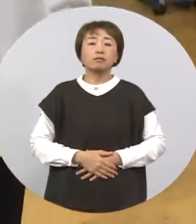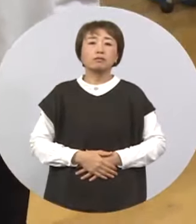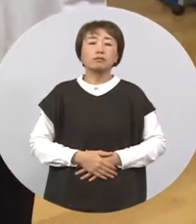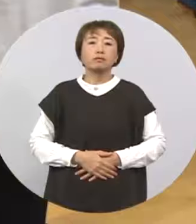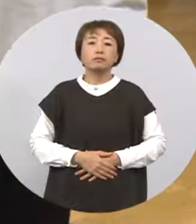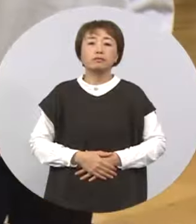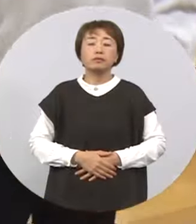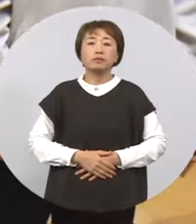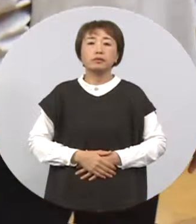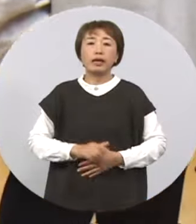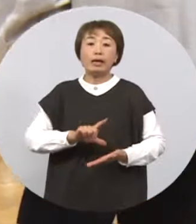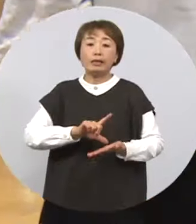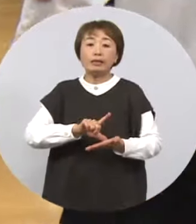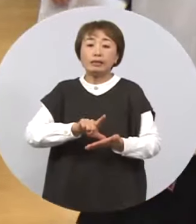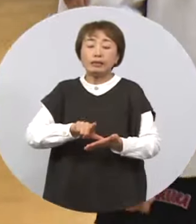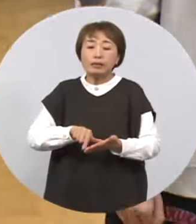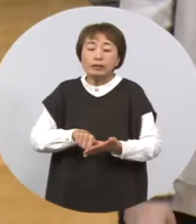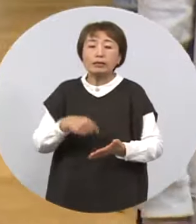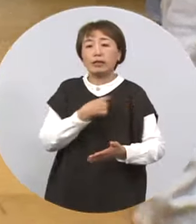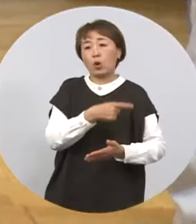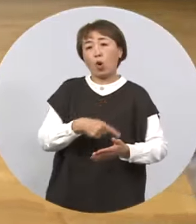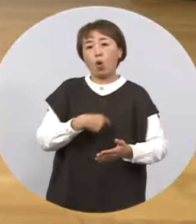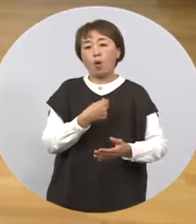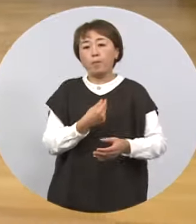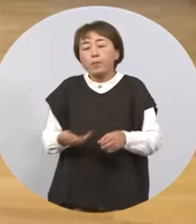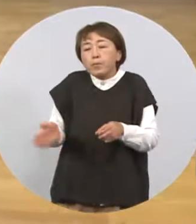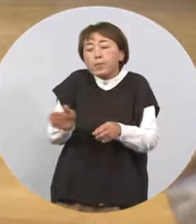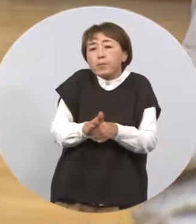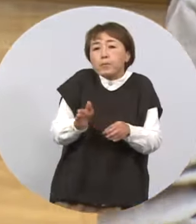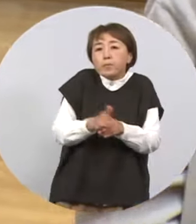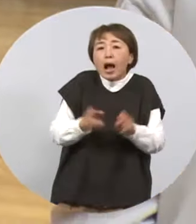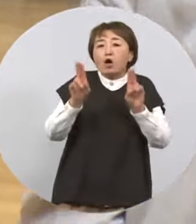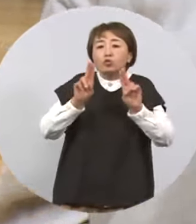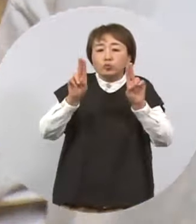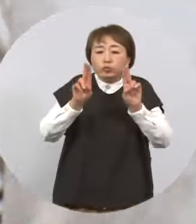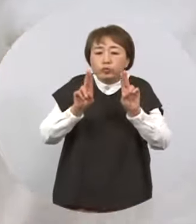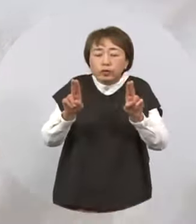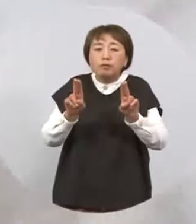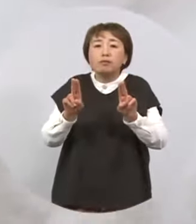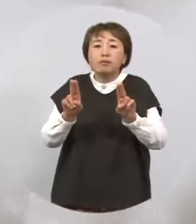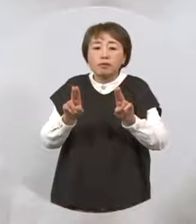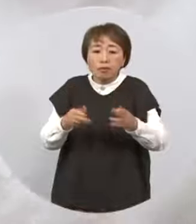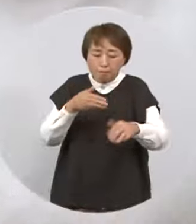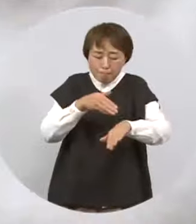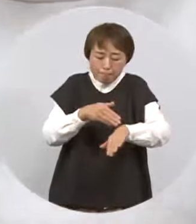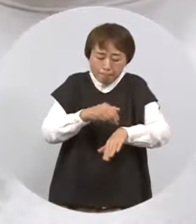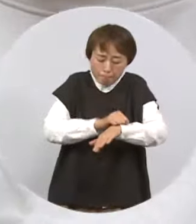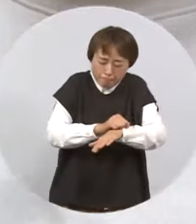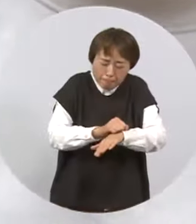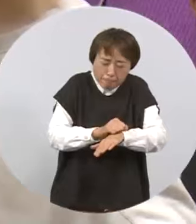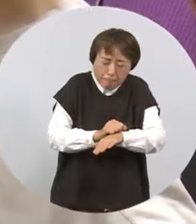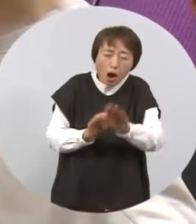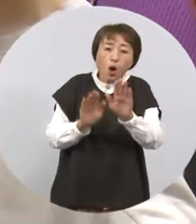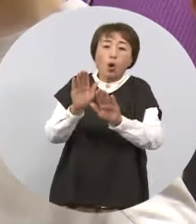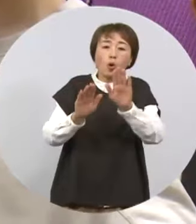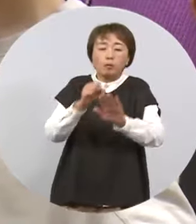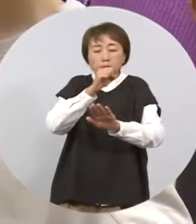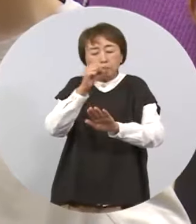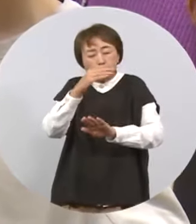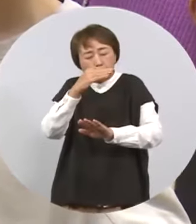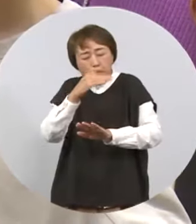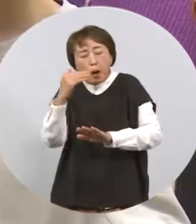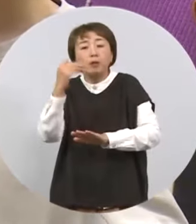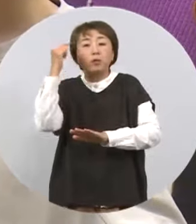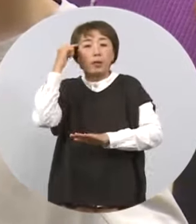地域への思いを歌声に乗せ練習に励んでいる姿がとても印象的でした。アクアの公演